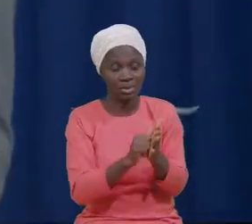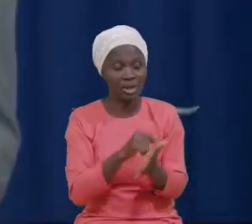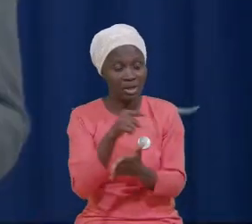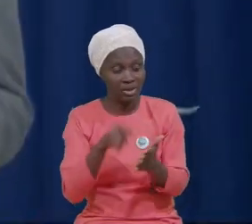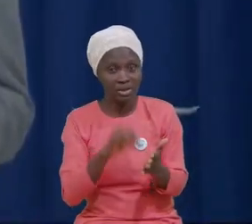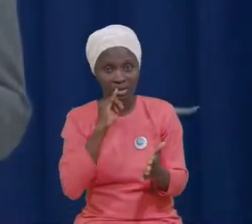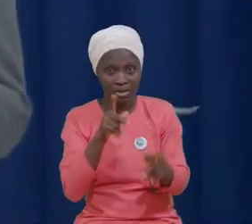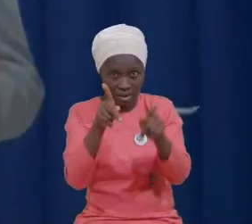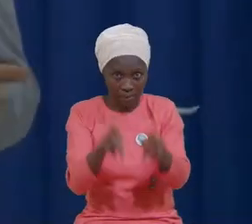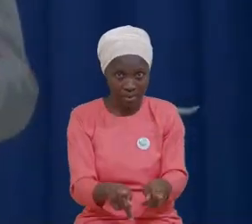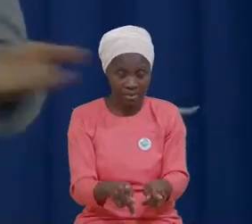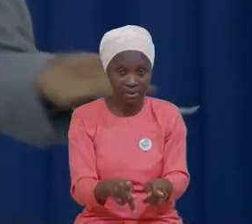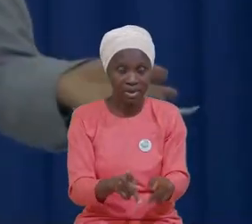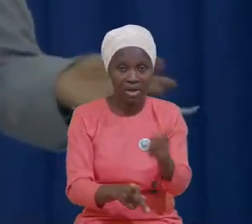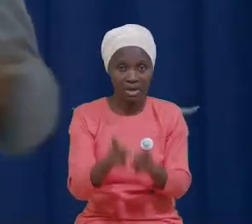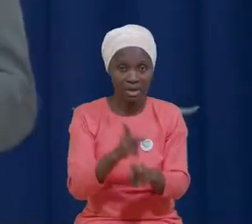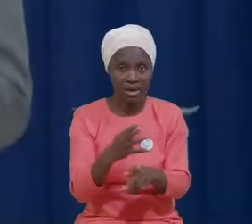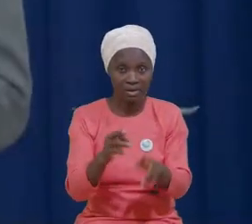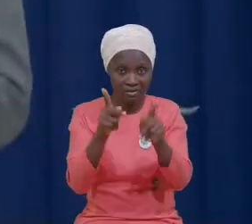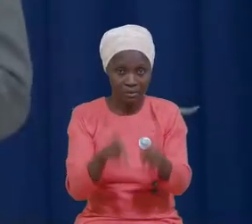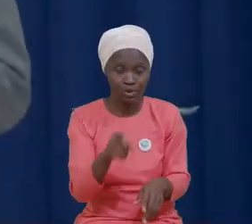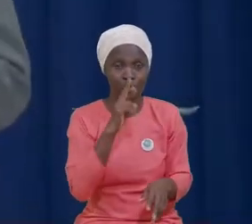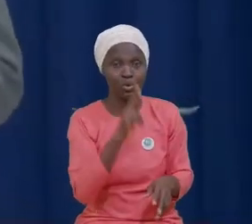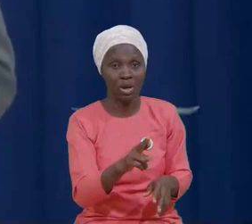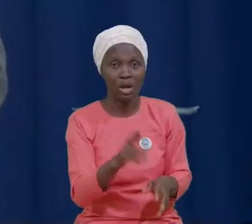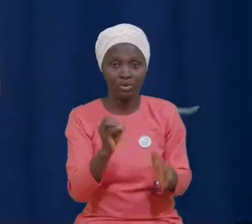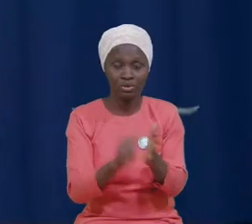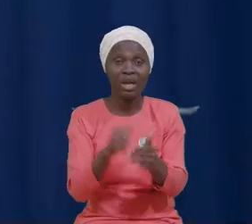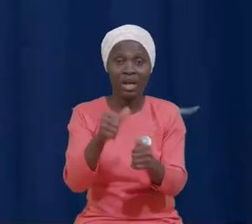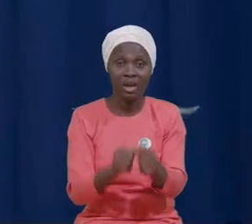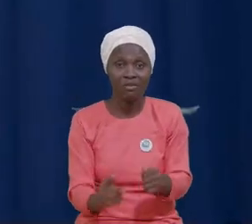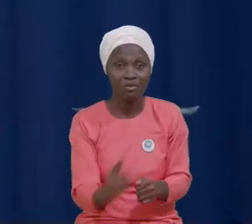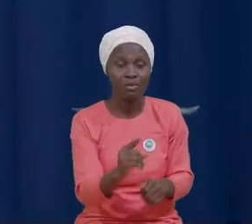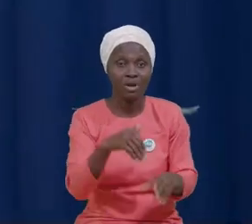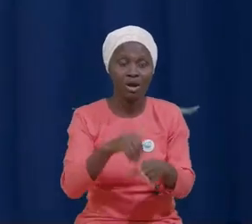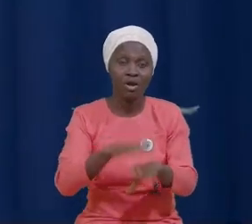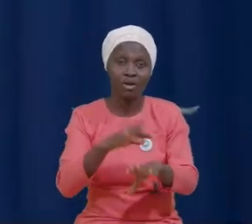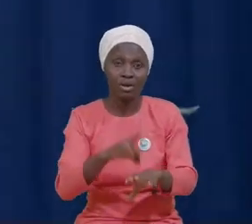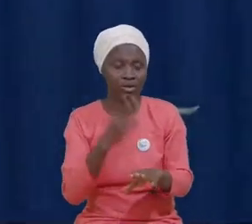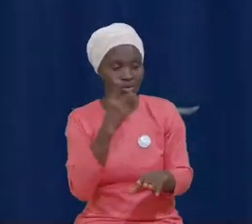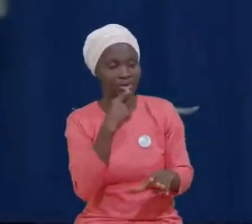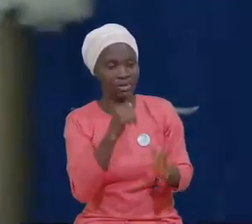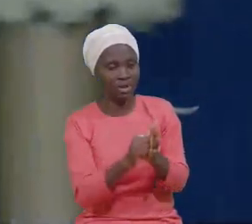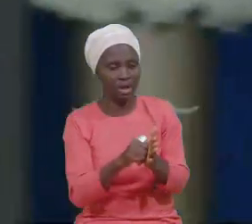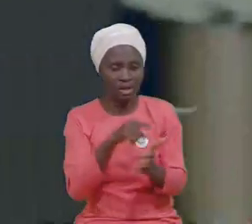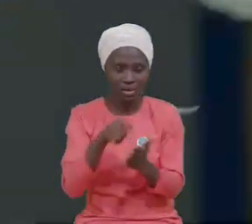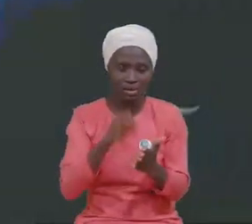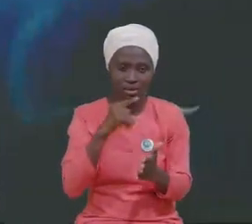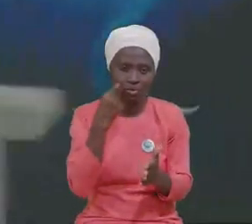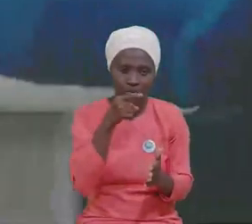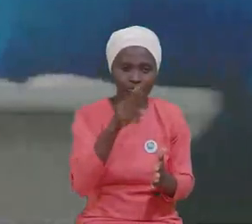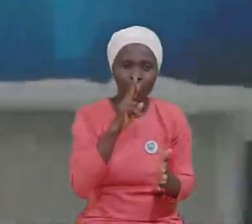Ainsi donc, tout le monde sur la terre et au ciel disent que c'est ce que tu es. Non, tu ne veux pas ça,